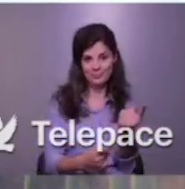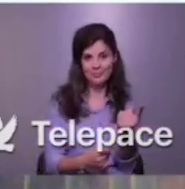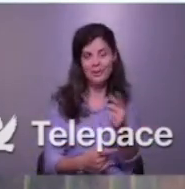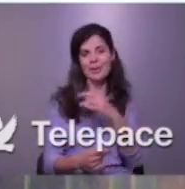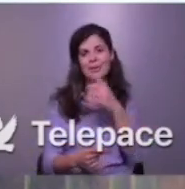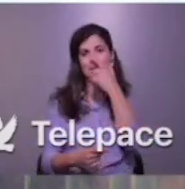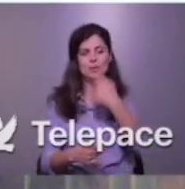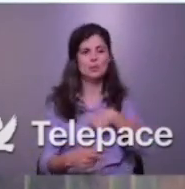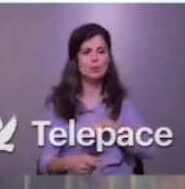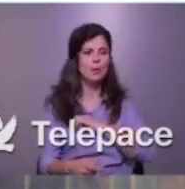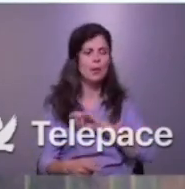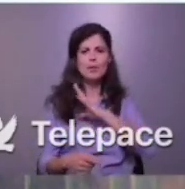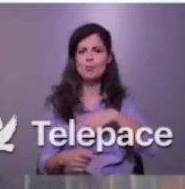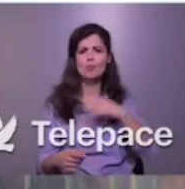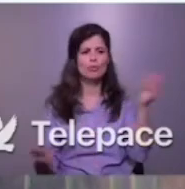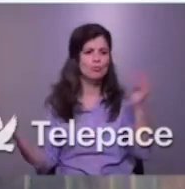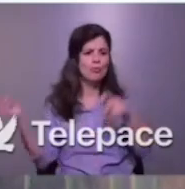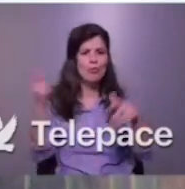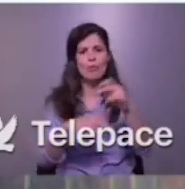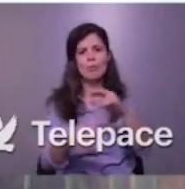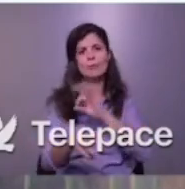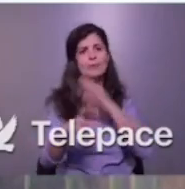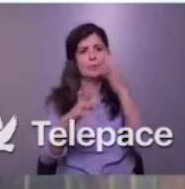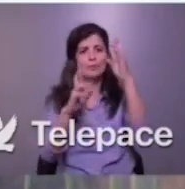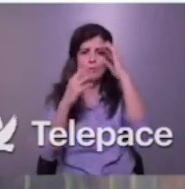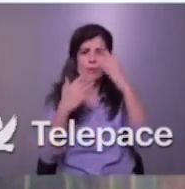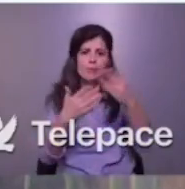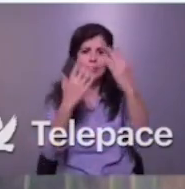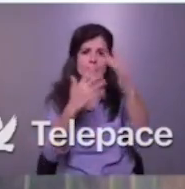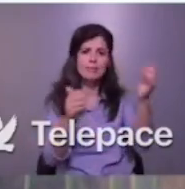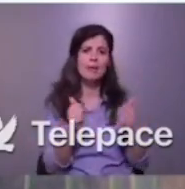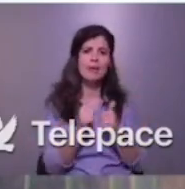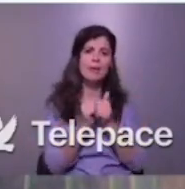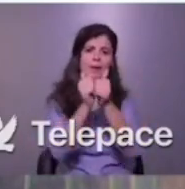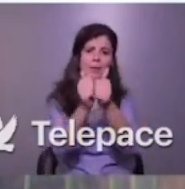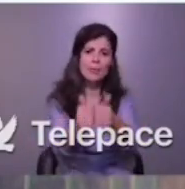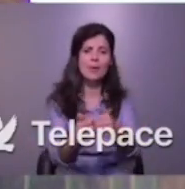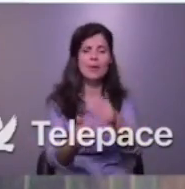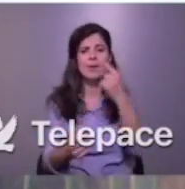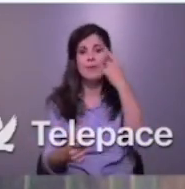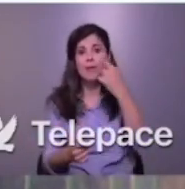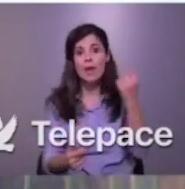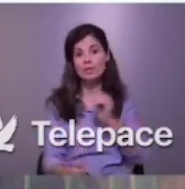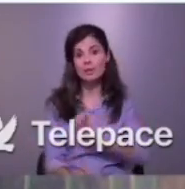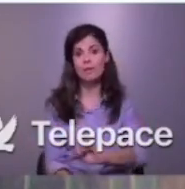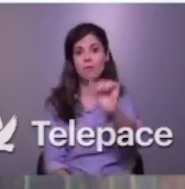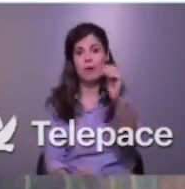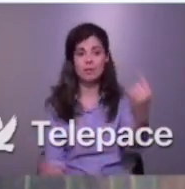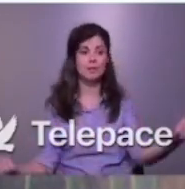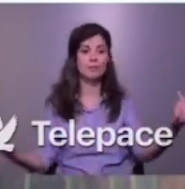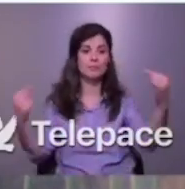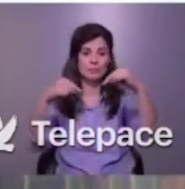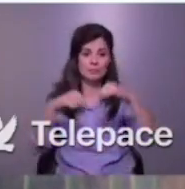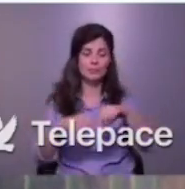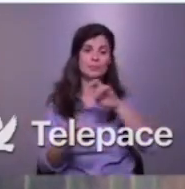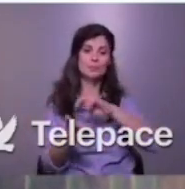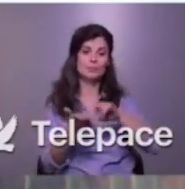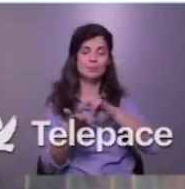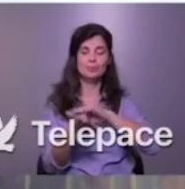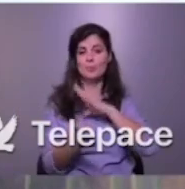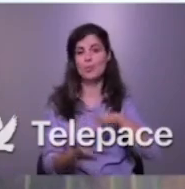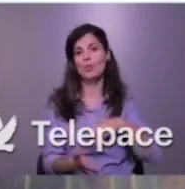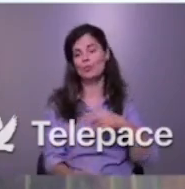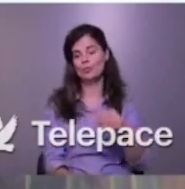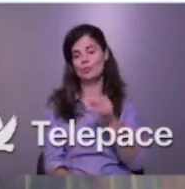todo el mundo, que el Señor os bendiga, os acompañe en vuestro viaje de peregrinos por el